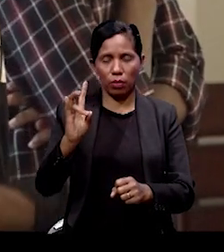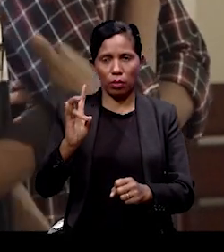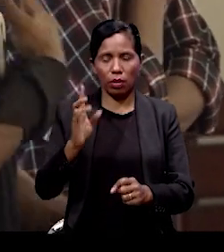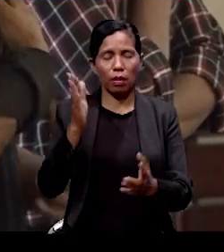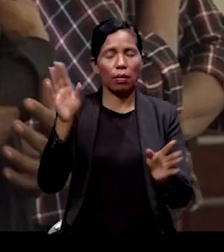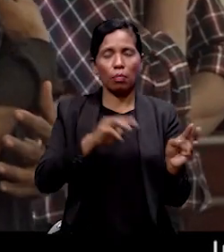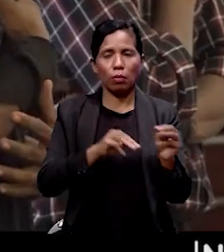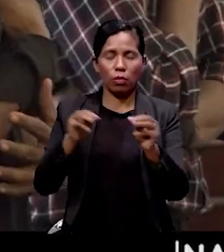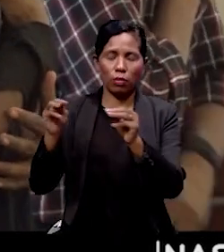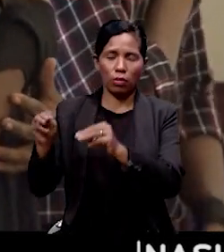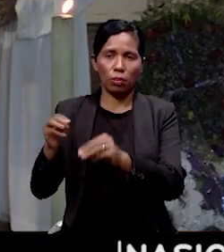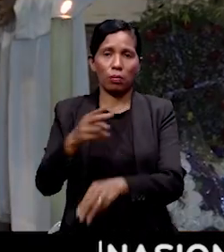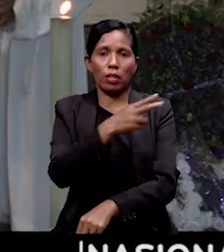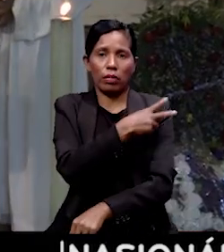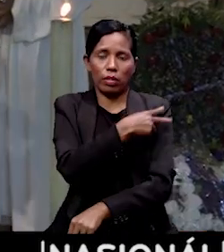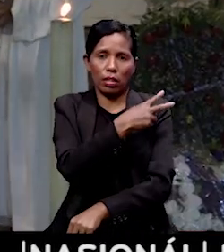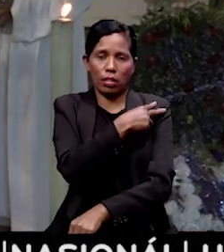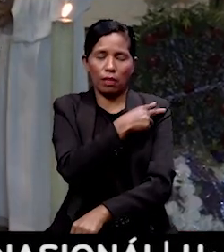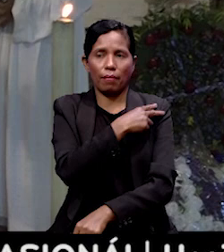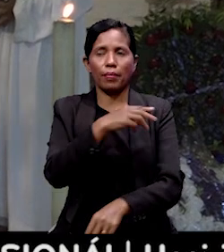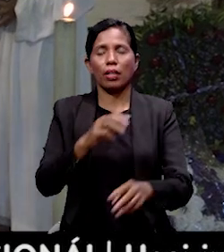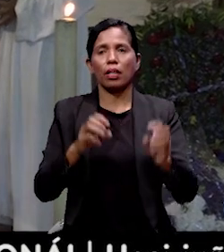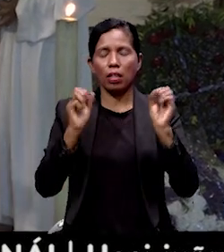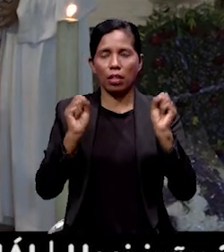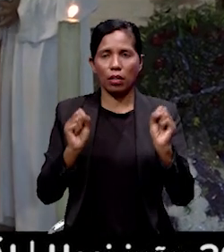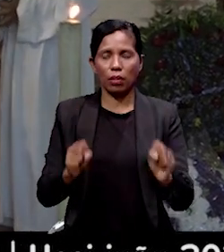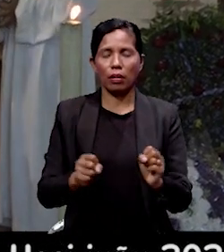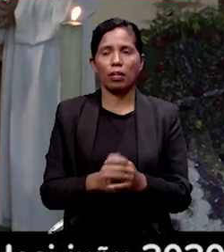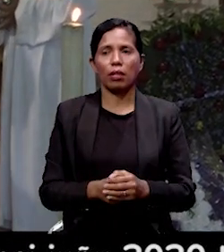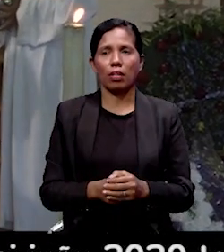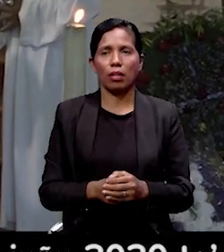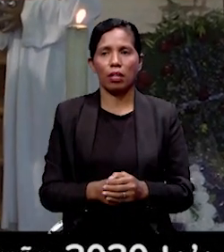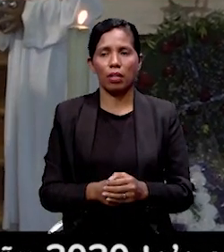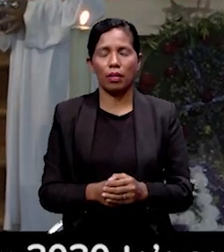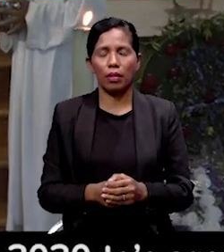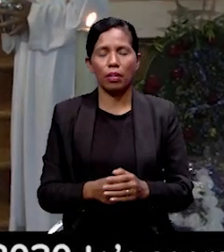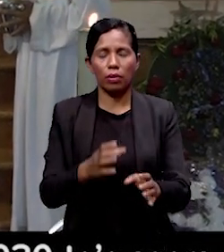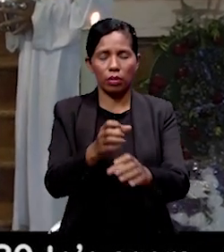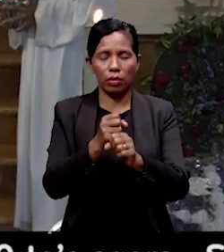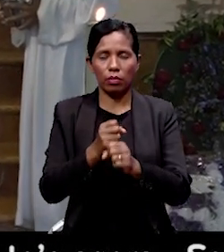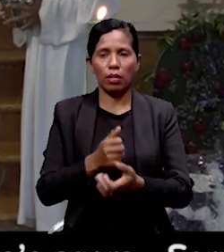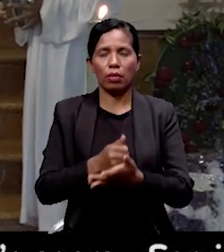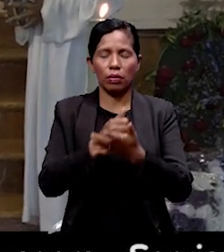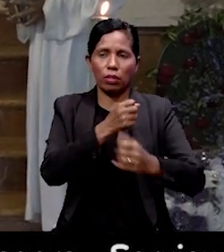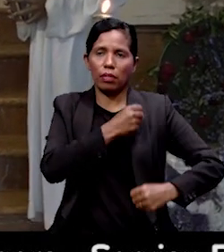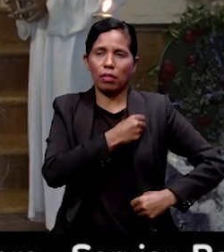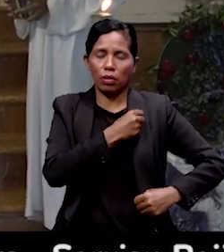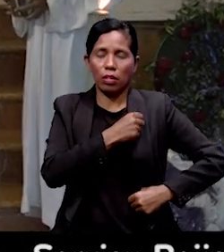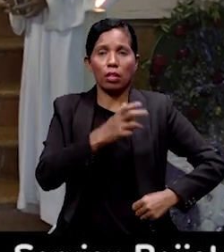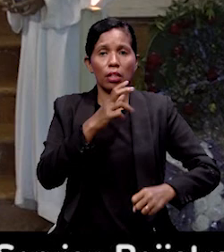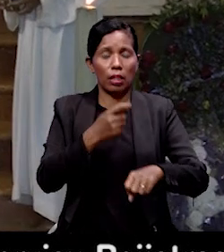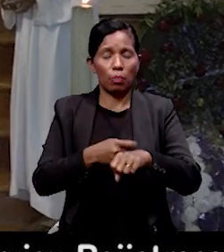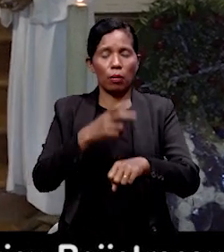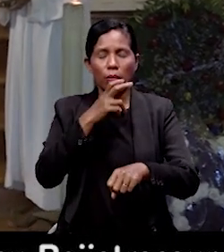ba segundo sargento no concorre ba furiel du quadro permanente onde servi iha militar português